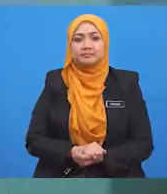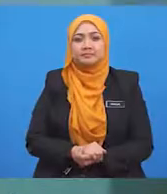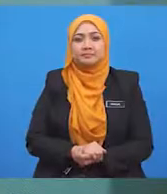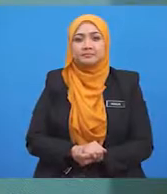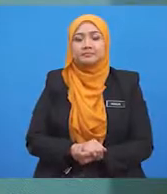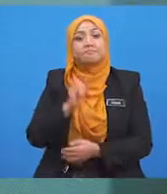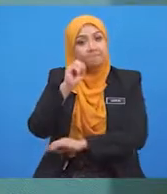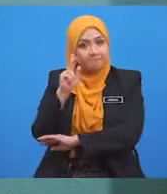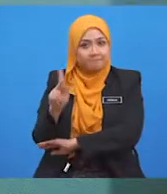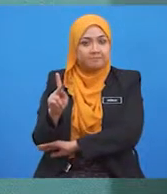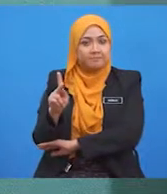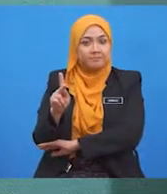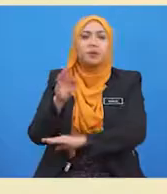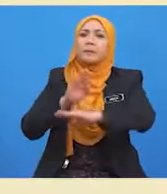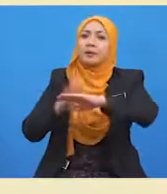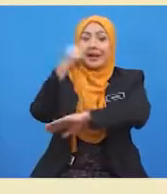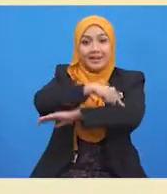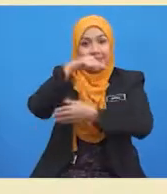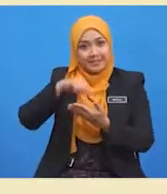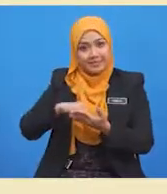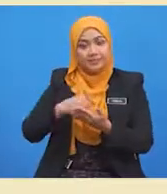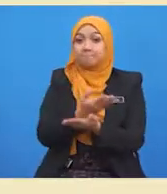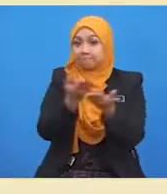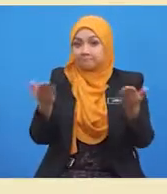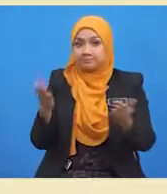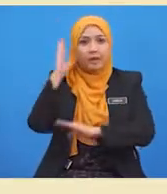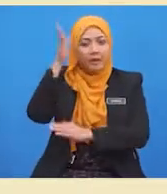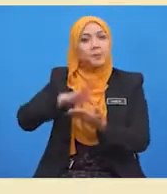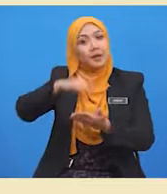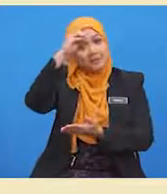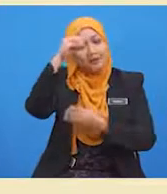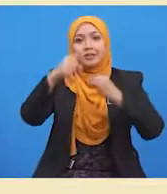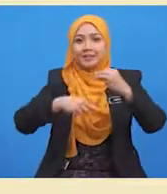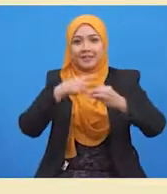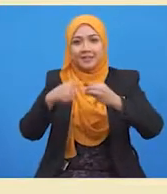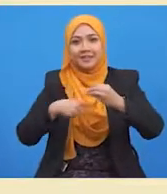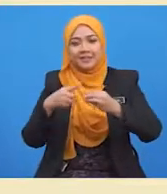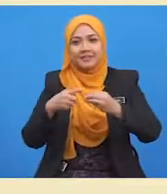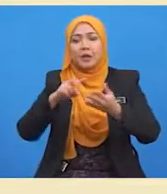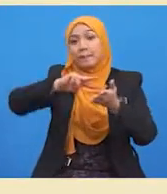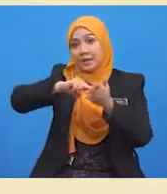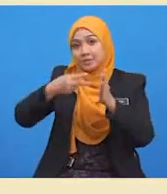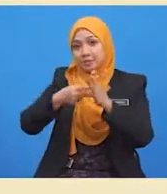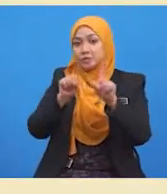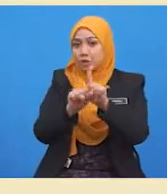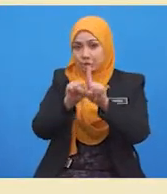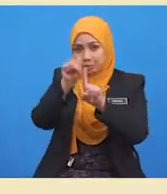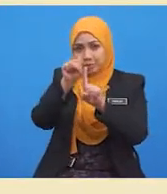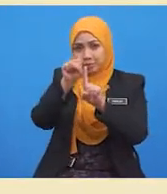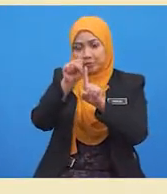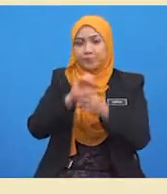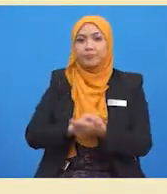Baiklah pada hari ini kamu akan belajar tentang maksud suhu